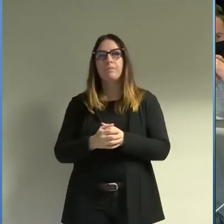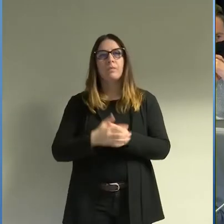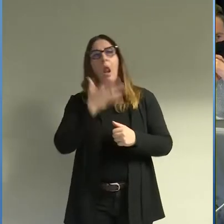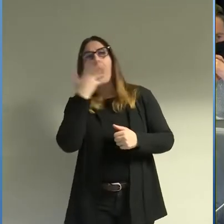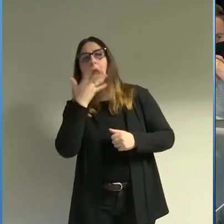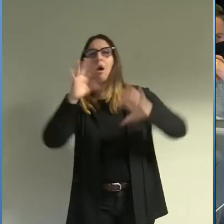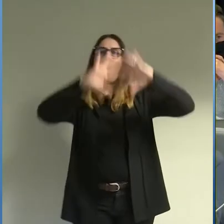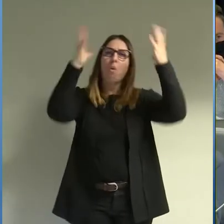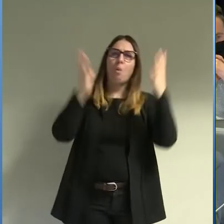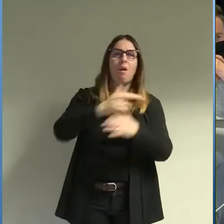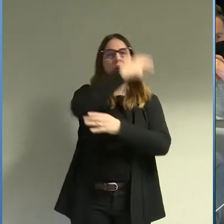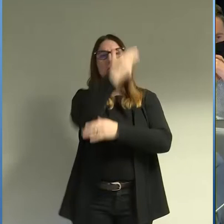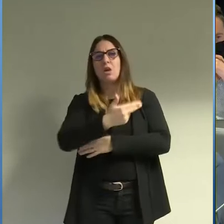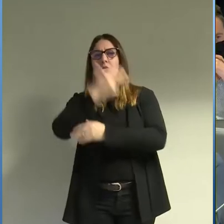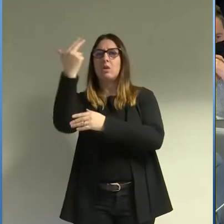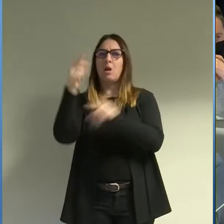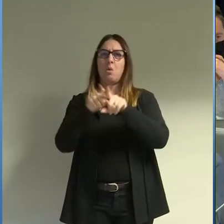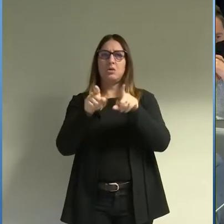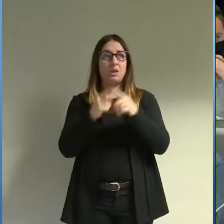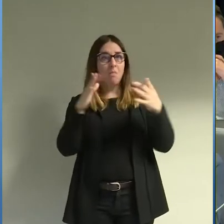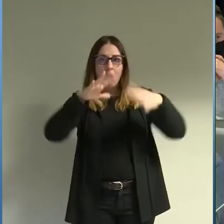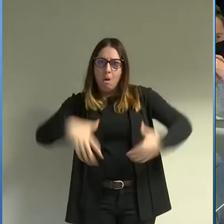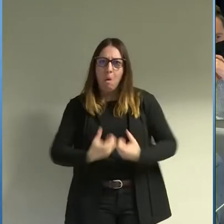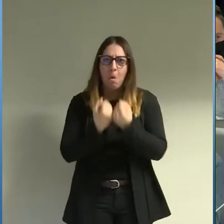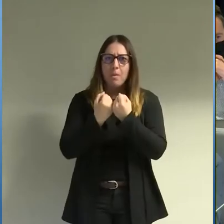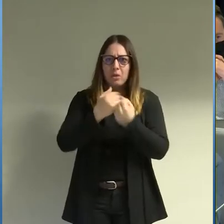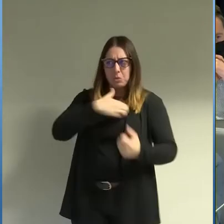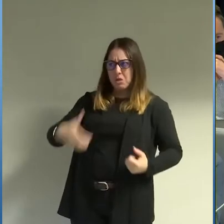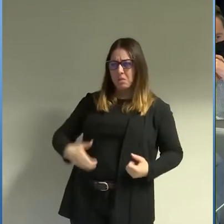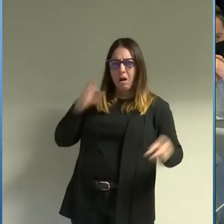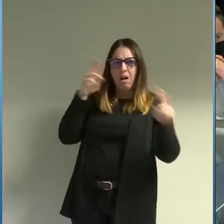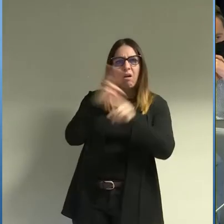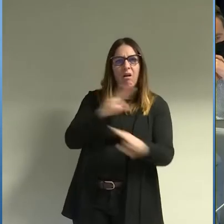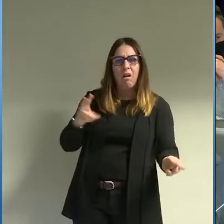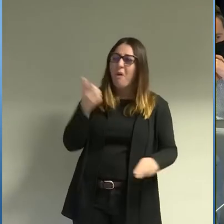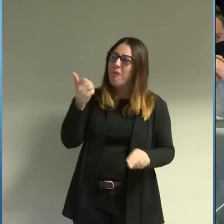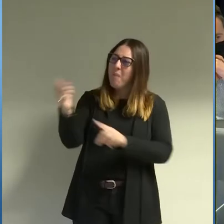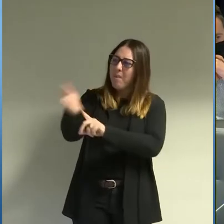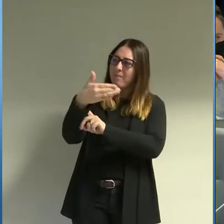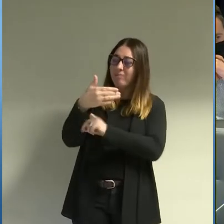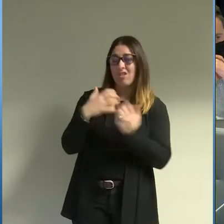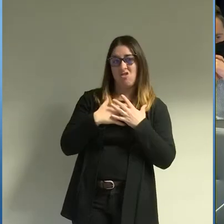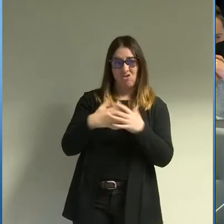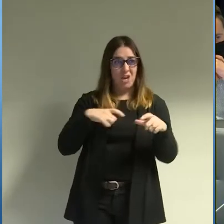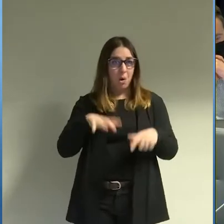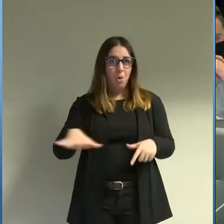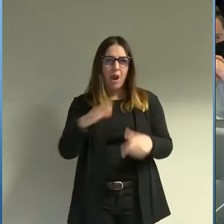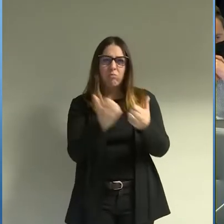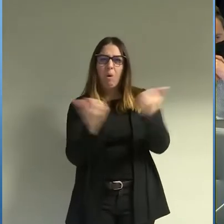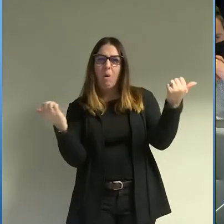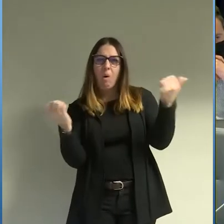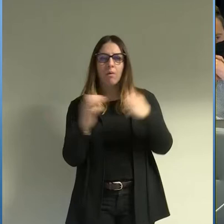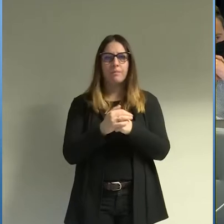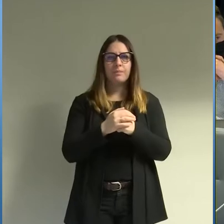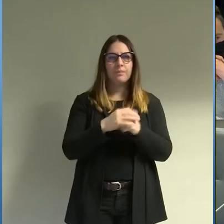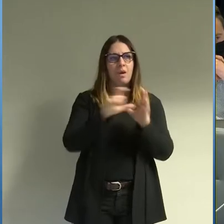national et qu'une fait écho en rien aux compétences municipales que vous portez monsieur le maire chers collègues la cantine